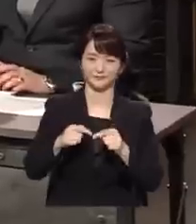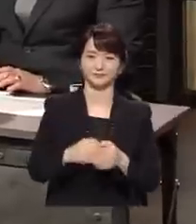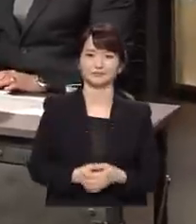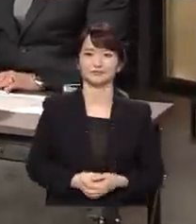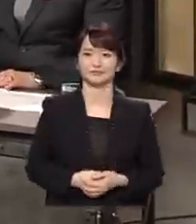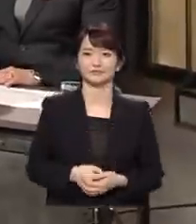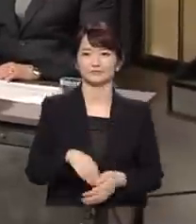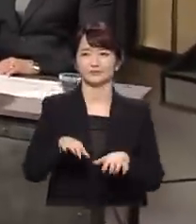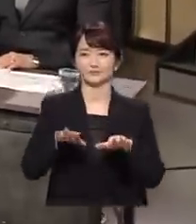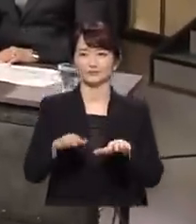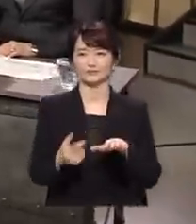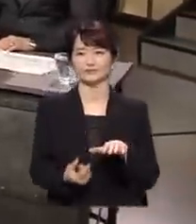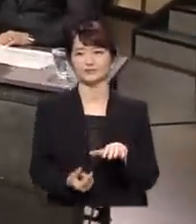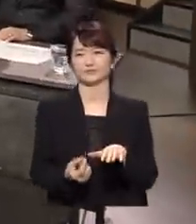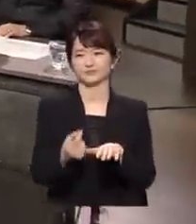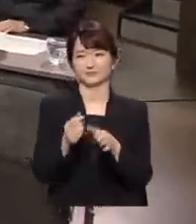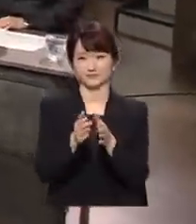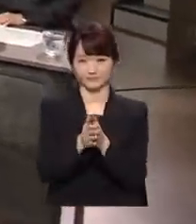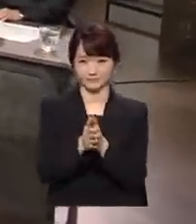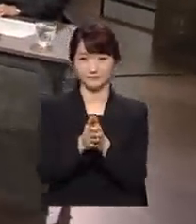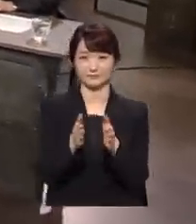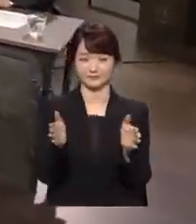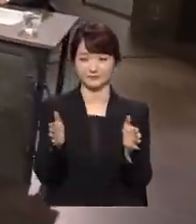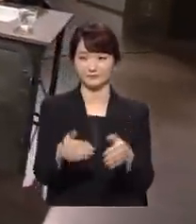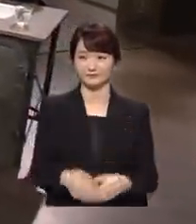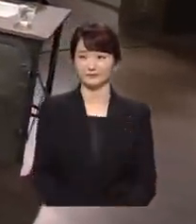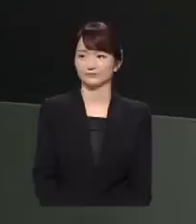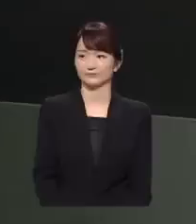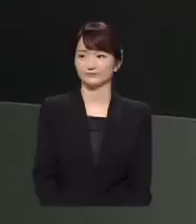오늘도 빨리 시작을 해보겠습니다.